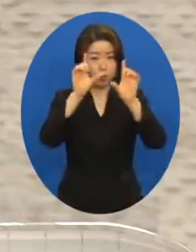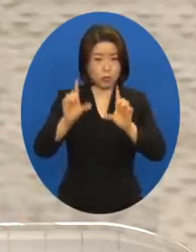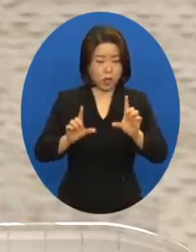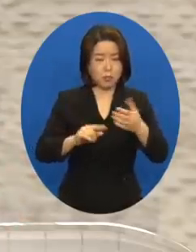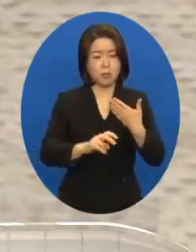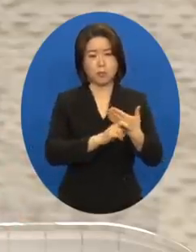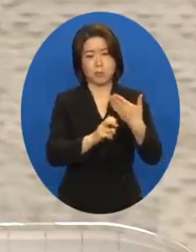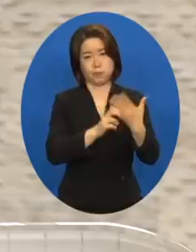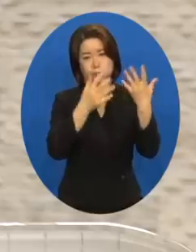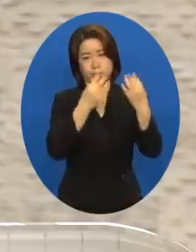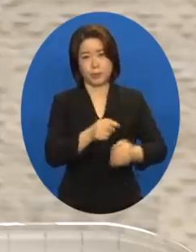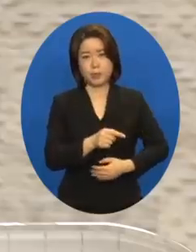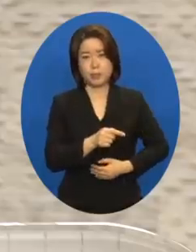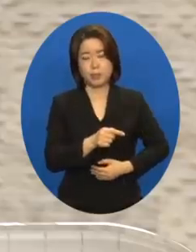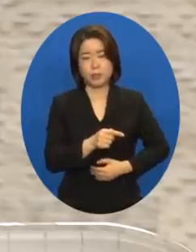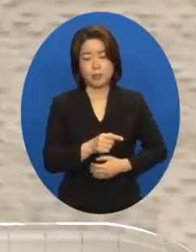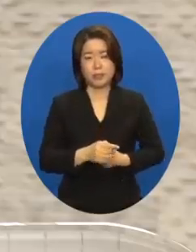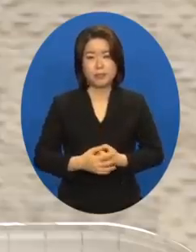살아